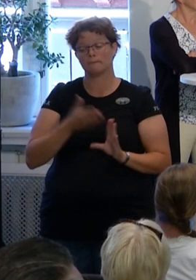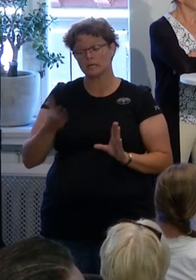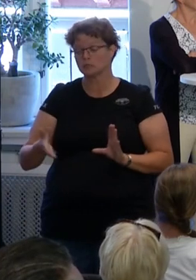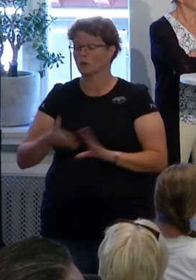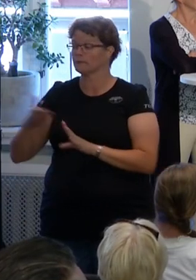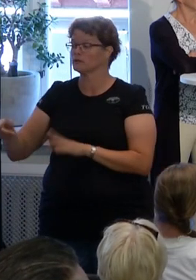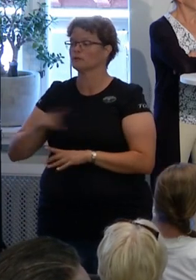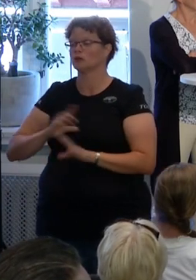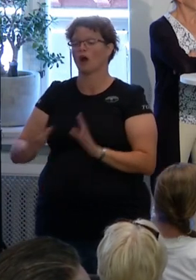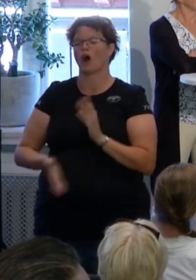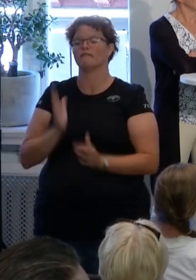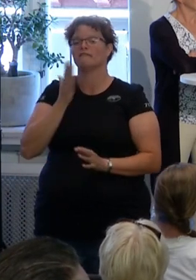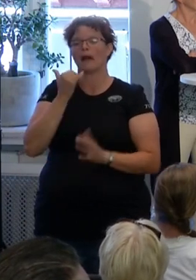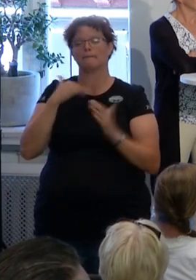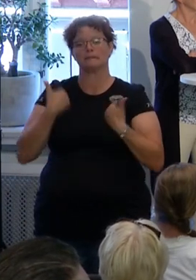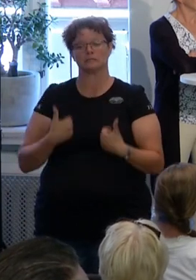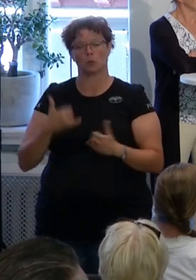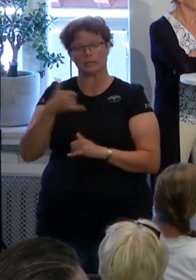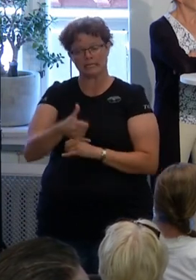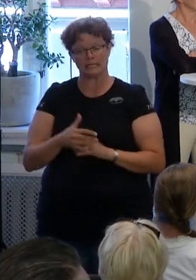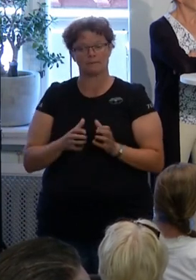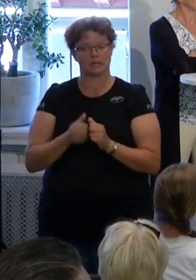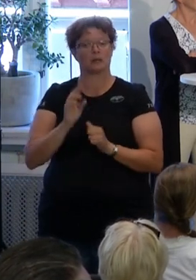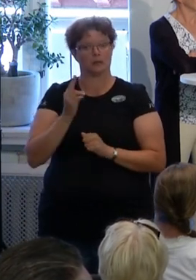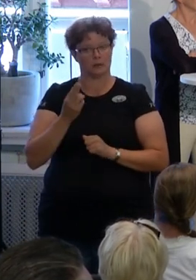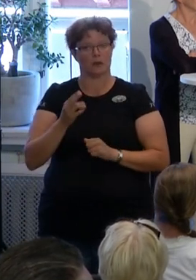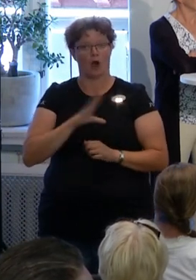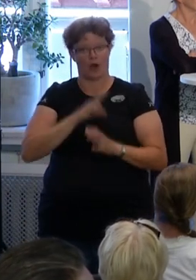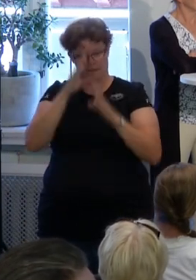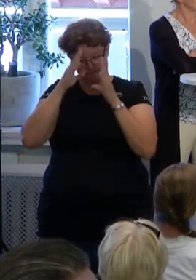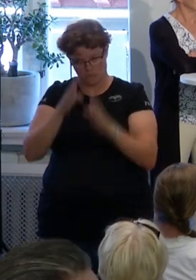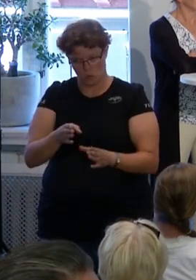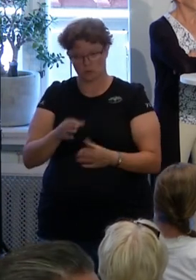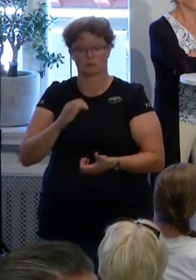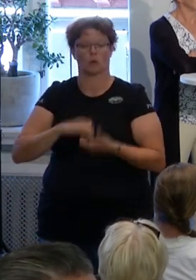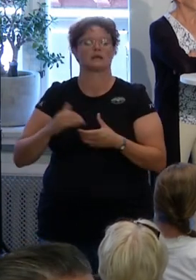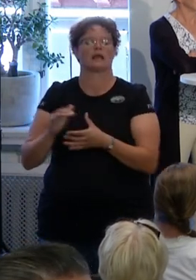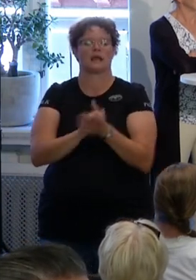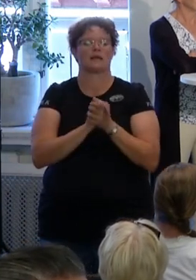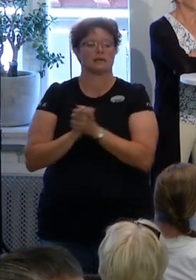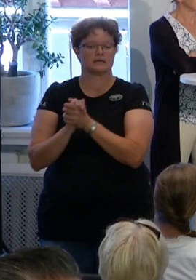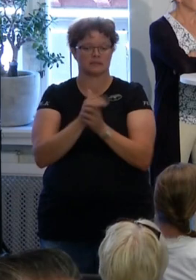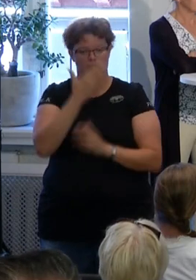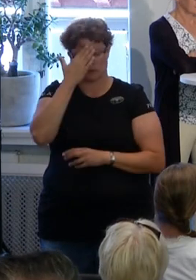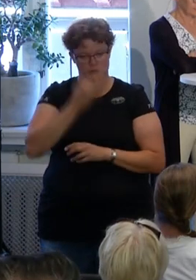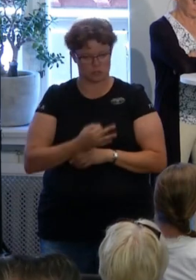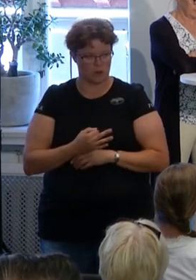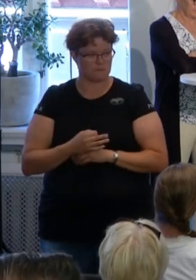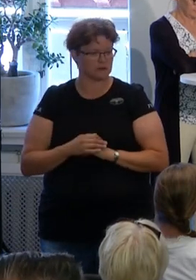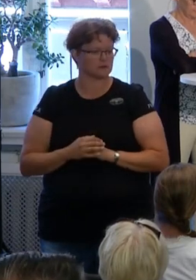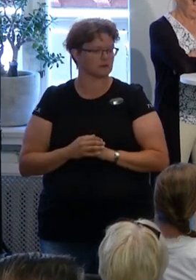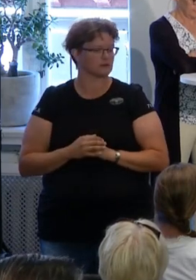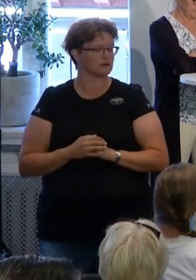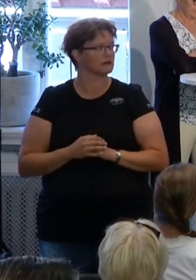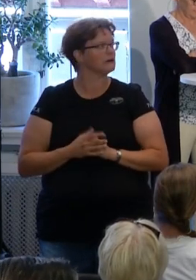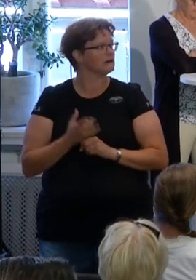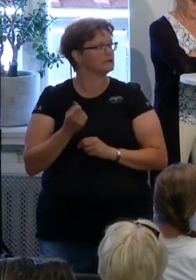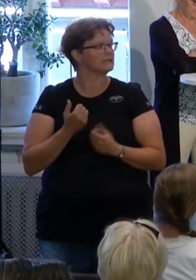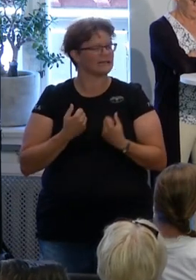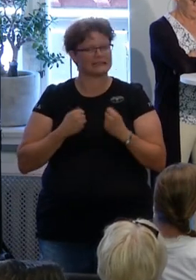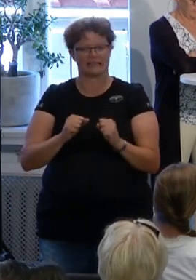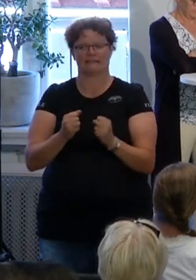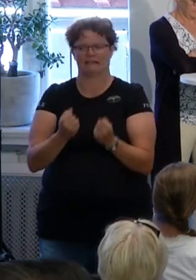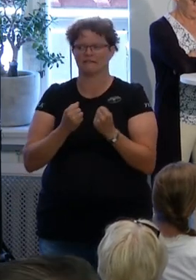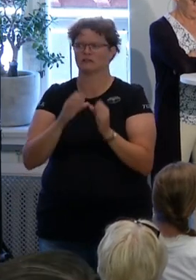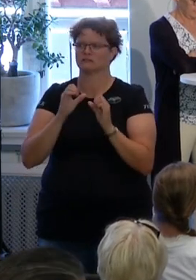mycket personbundet. Men idag har vi ett fokus och en gemenskap kunskap om att lite drivkraften, ska vi